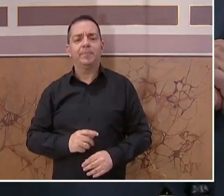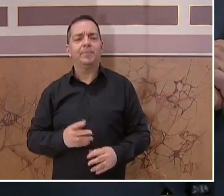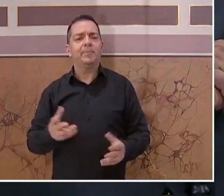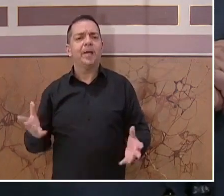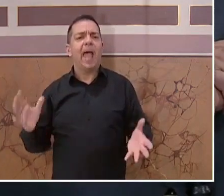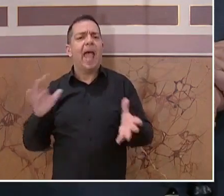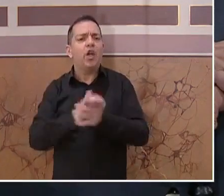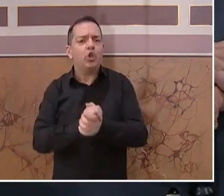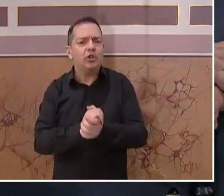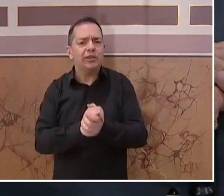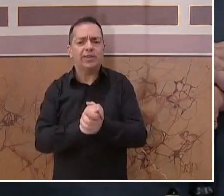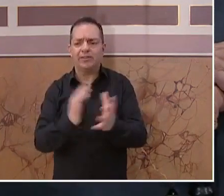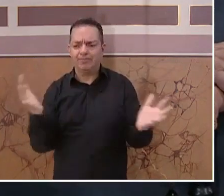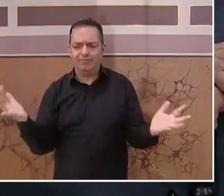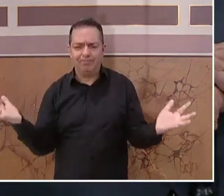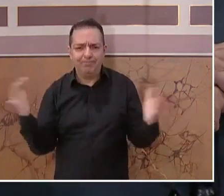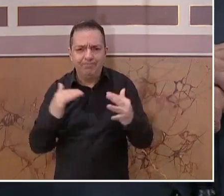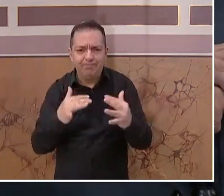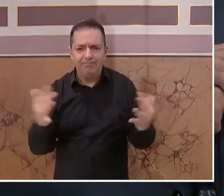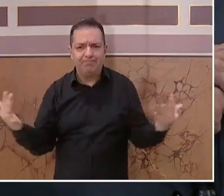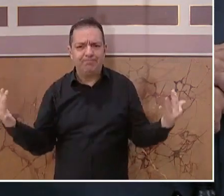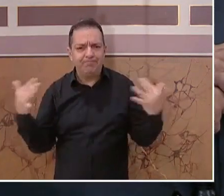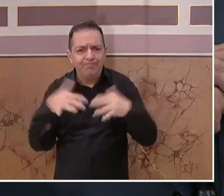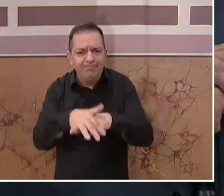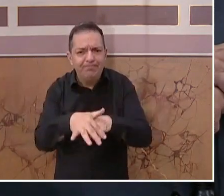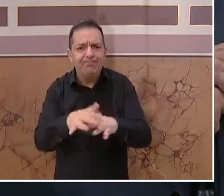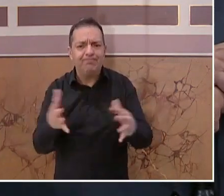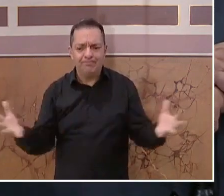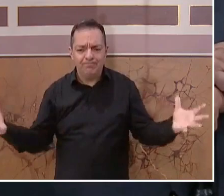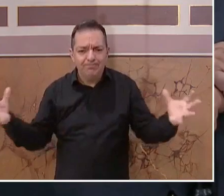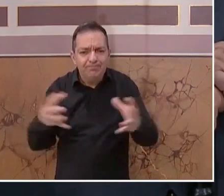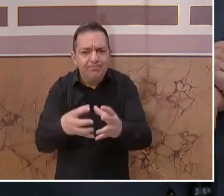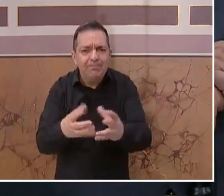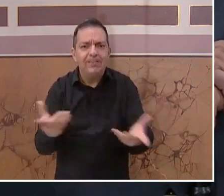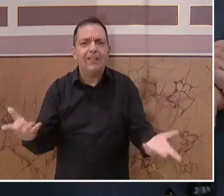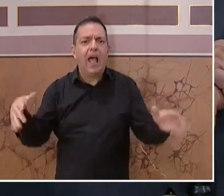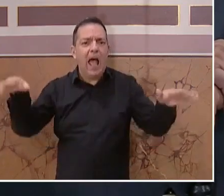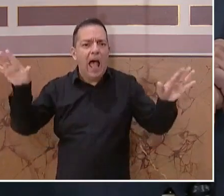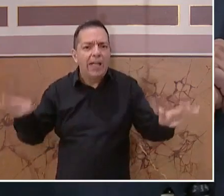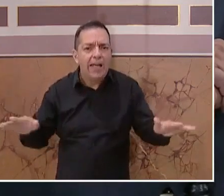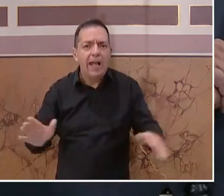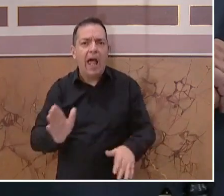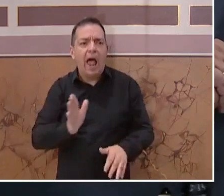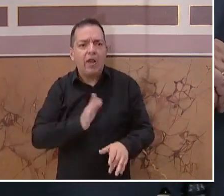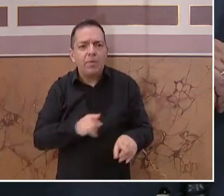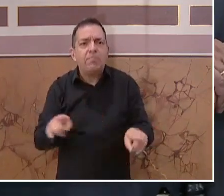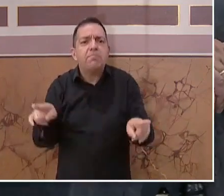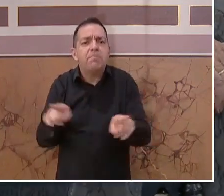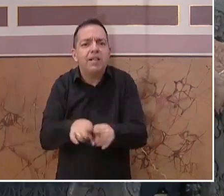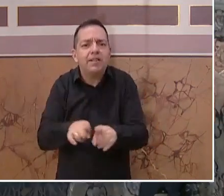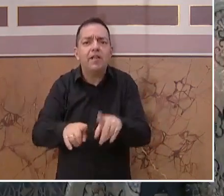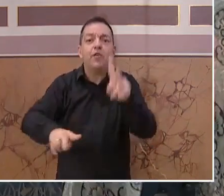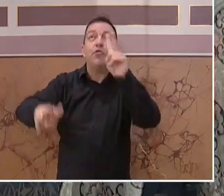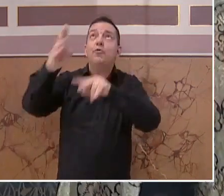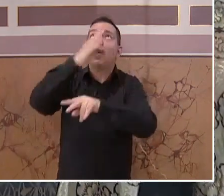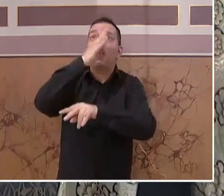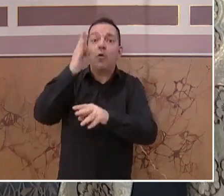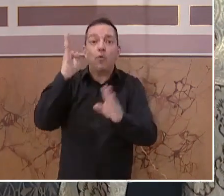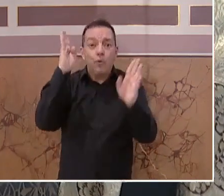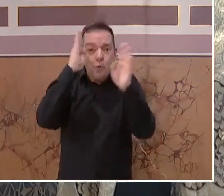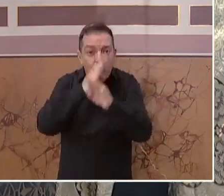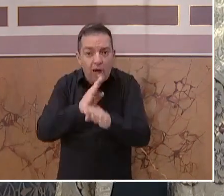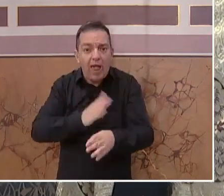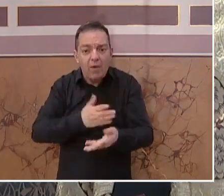συνάθρηση, συμπόρευση αγγέλων και ανθρώπων, ουρανίων και